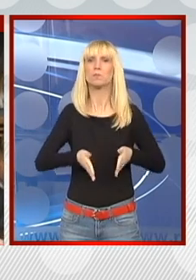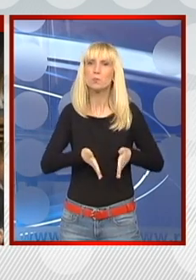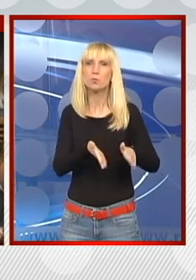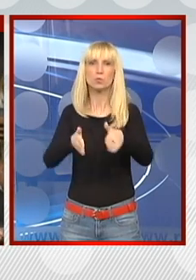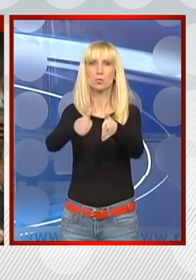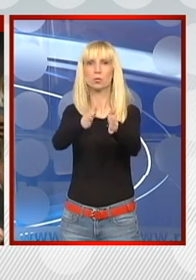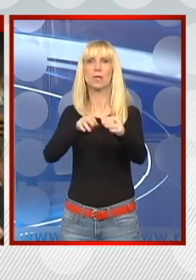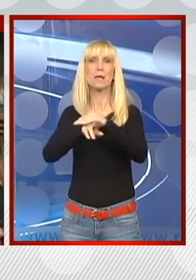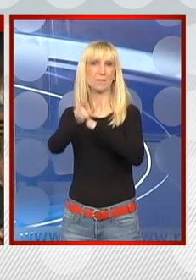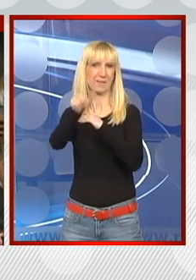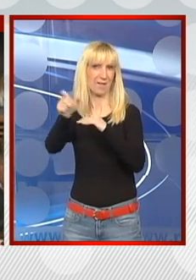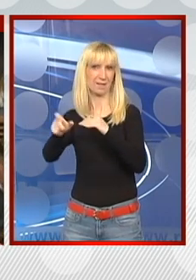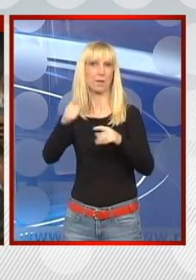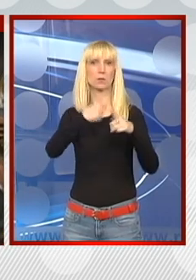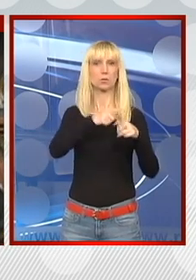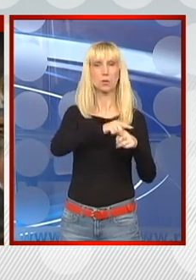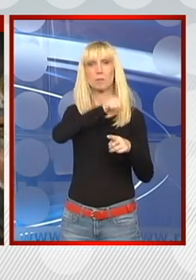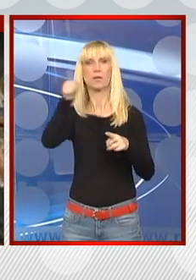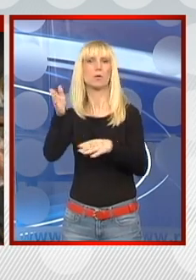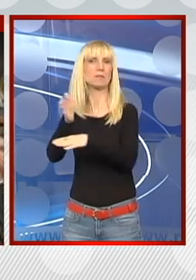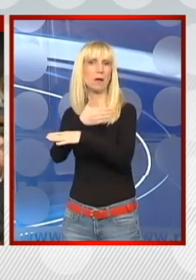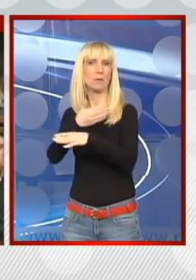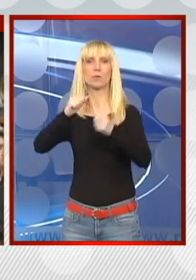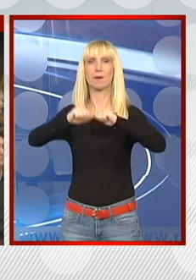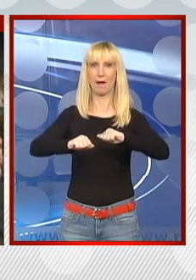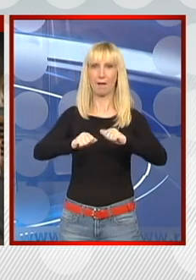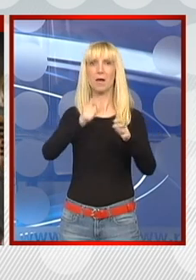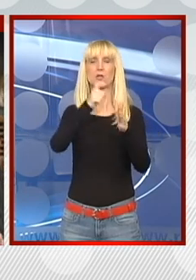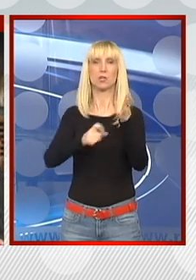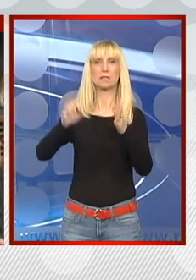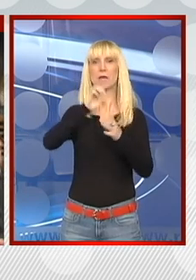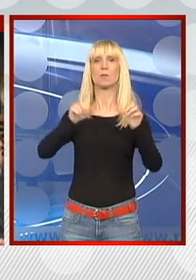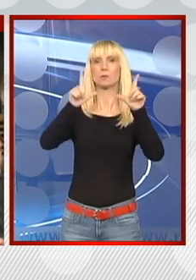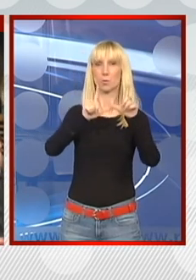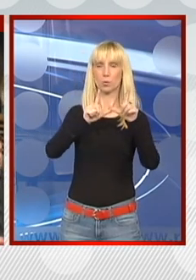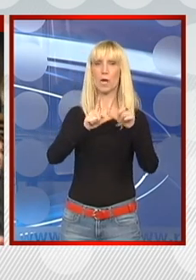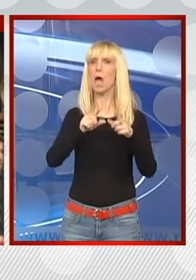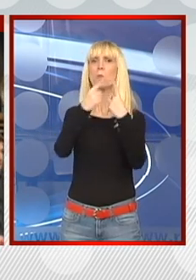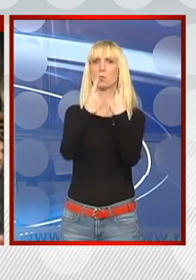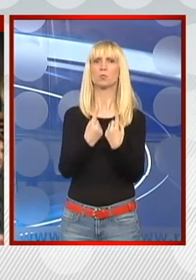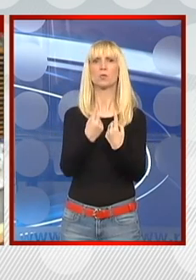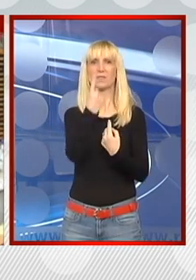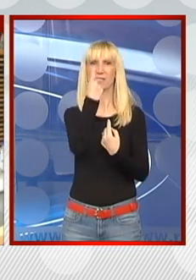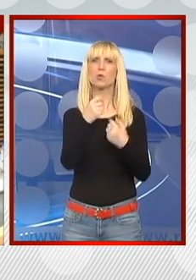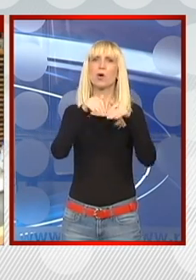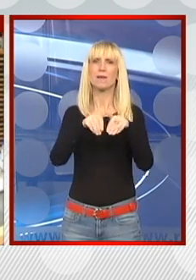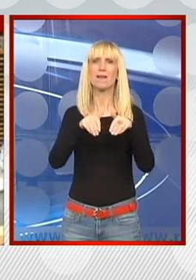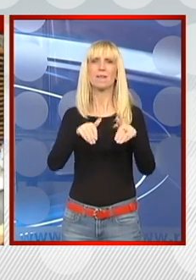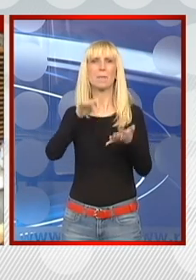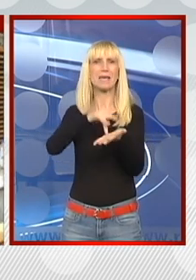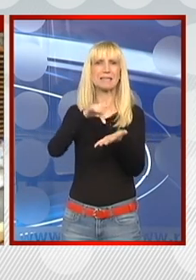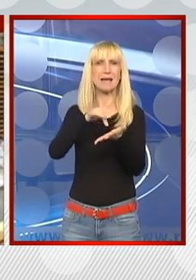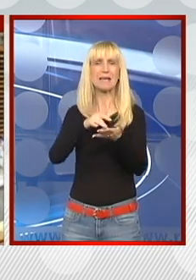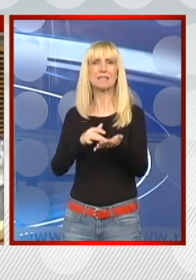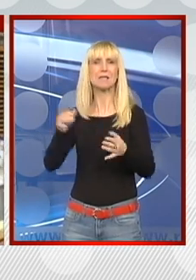duš putami granata od Grčke preko Zapadnog Balkana i članica Evropske unije uspostavi 100.000 mesta